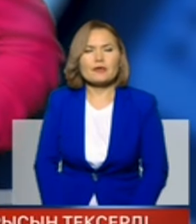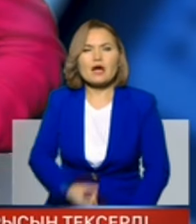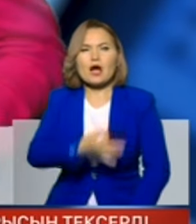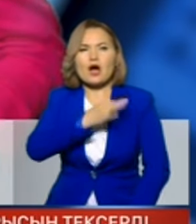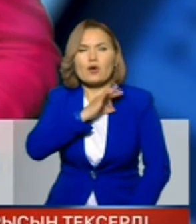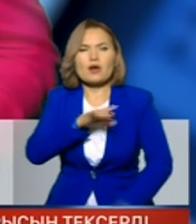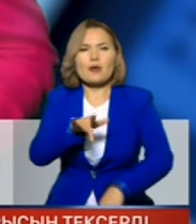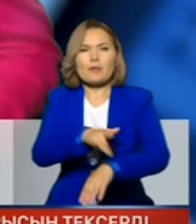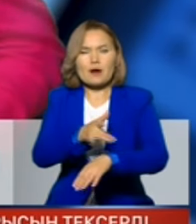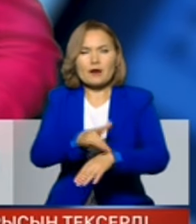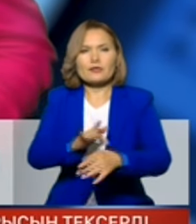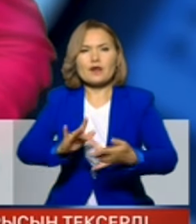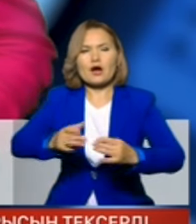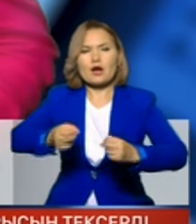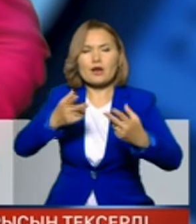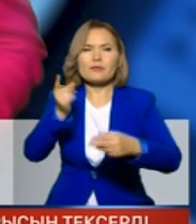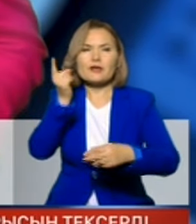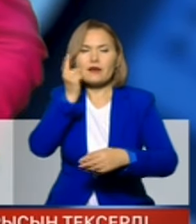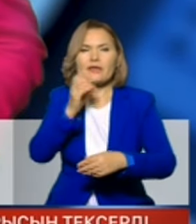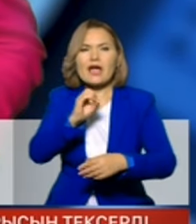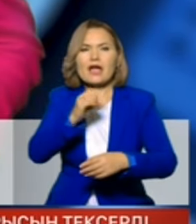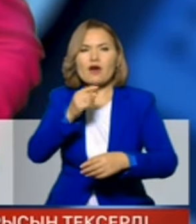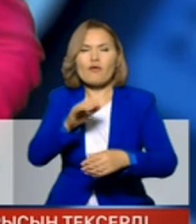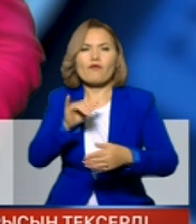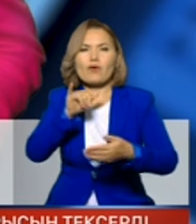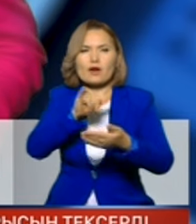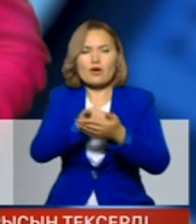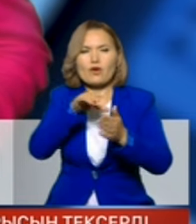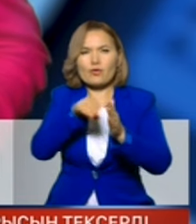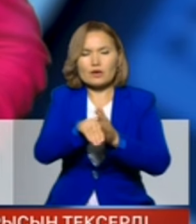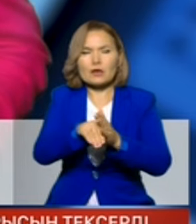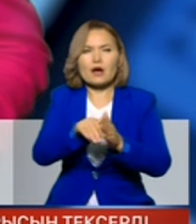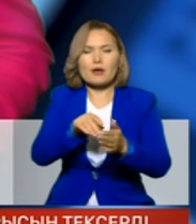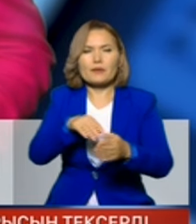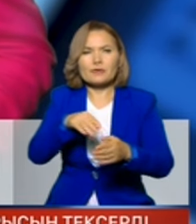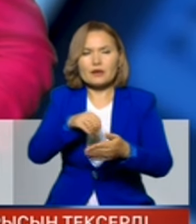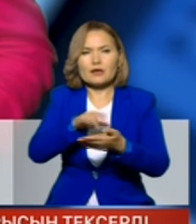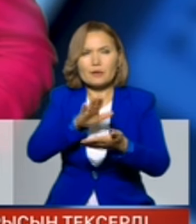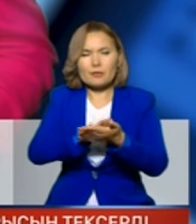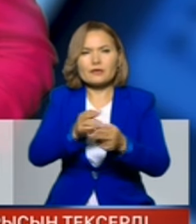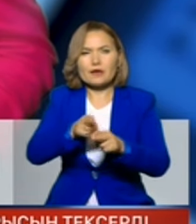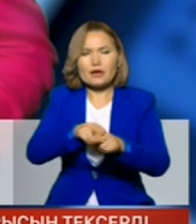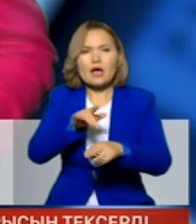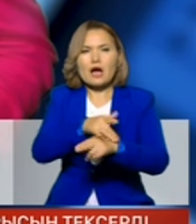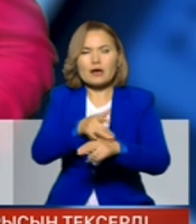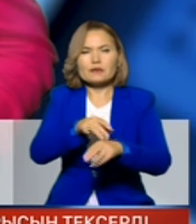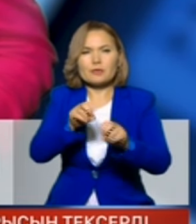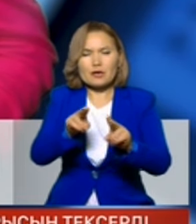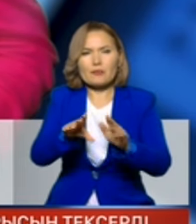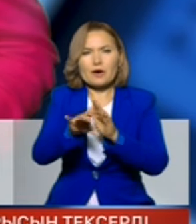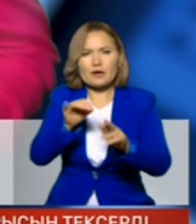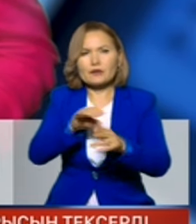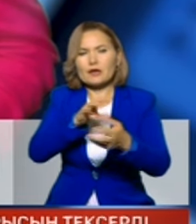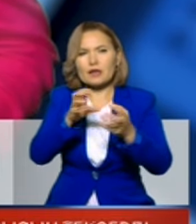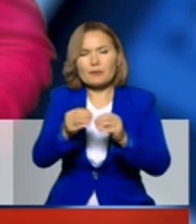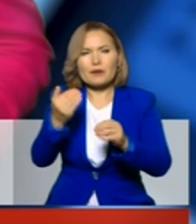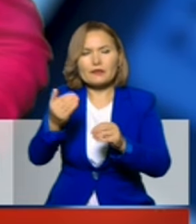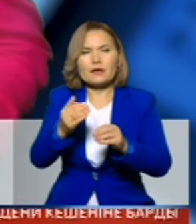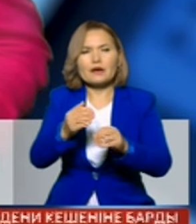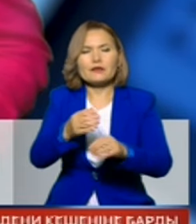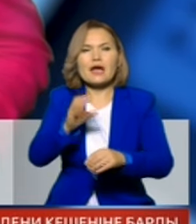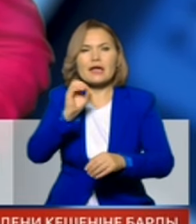Нотариустың қызметін онлайн алу үшін телефонға Егов мобайл қосымшасын жүктеу қажет. Тіркелесіз, қызметтер бөлігін таңдайсыз. Ол жерде